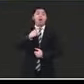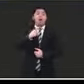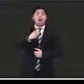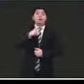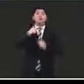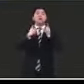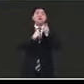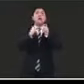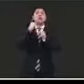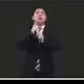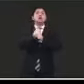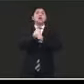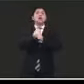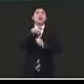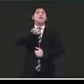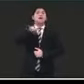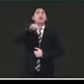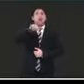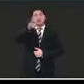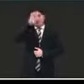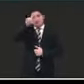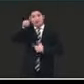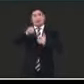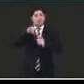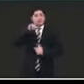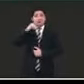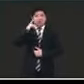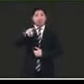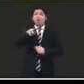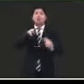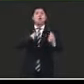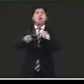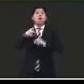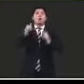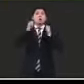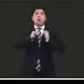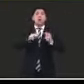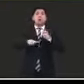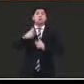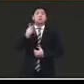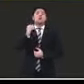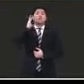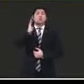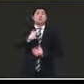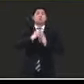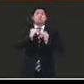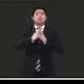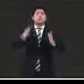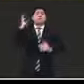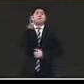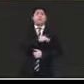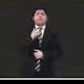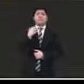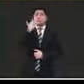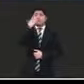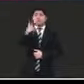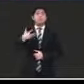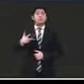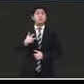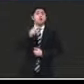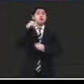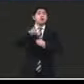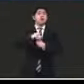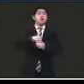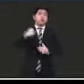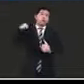Sabiha Gökçen Havalimanı bağlantılı ulaşımın rahatlamasına ciddi katkı sağlayacak bu metro hattının